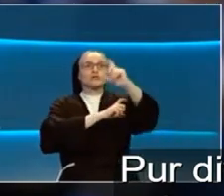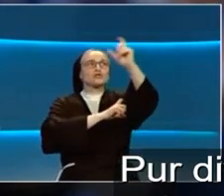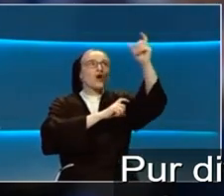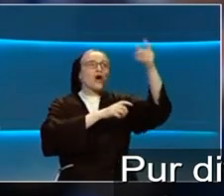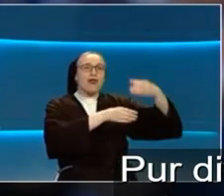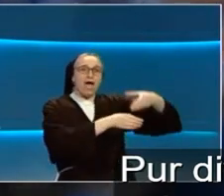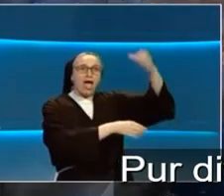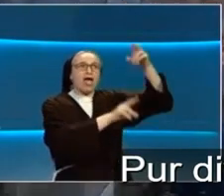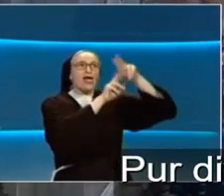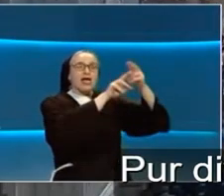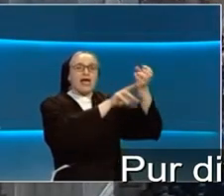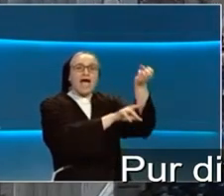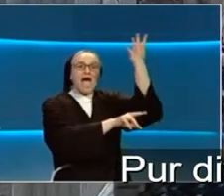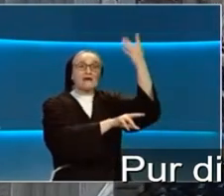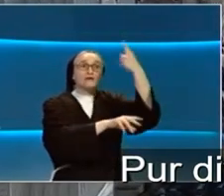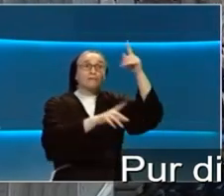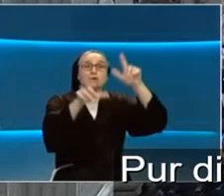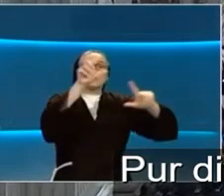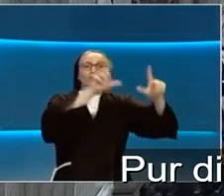miceatur.